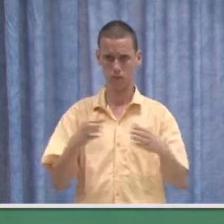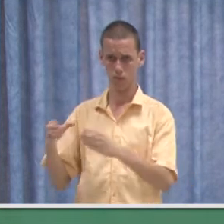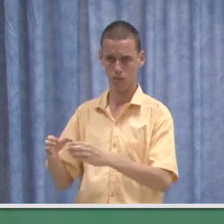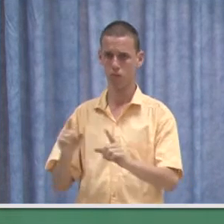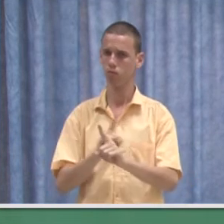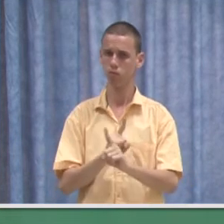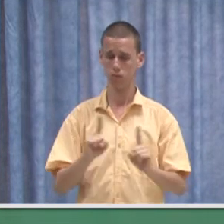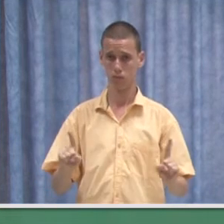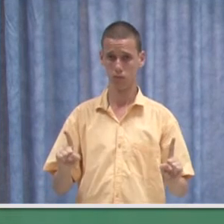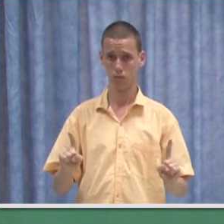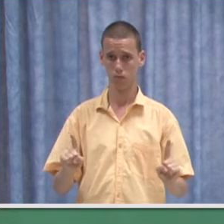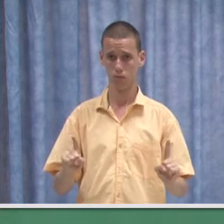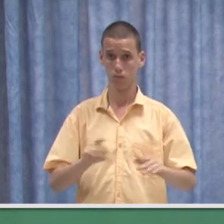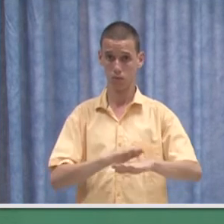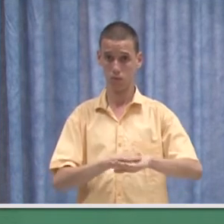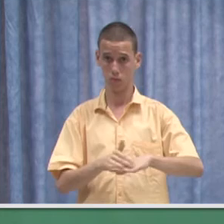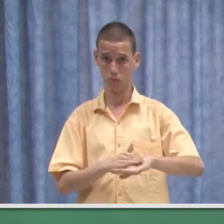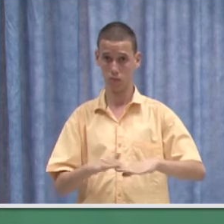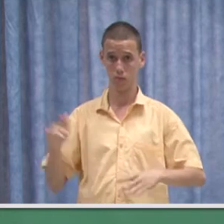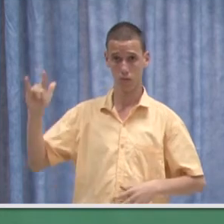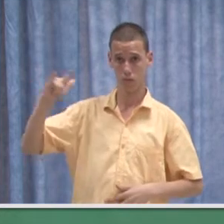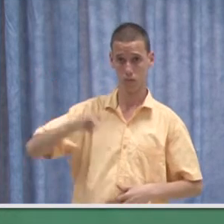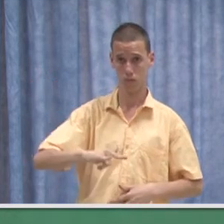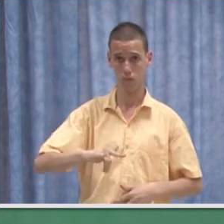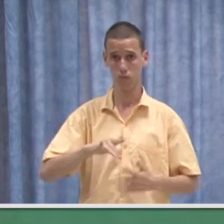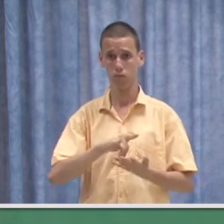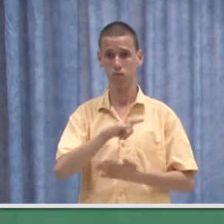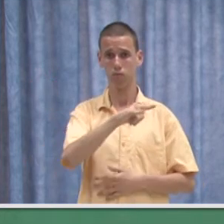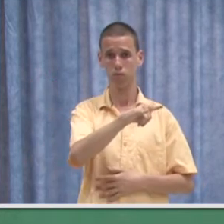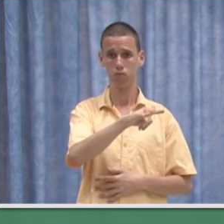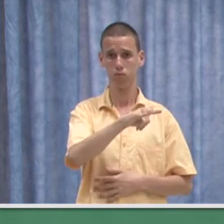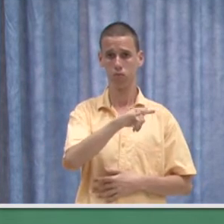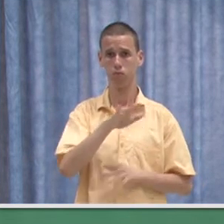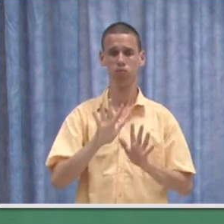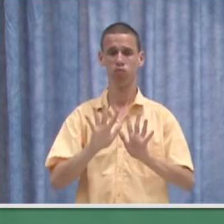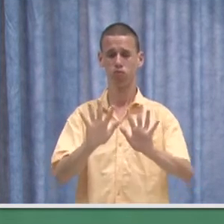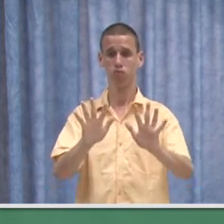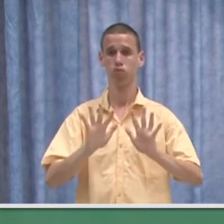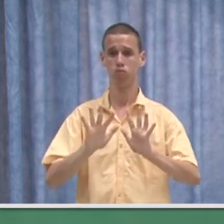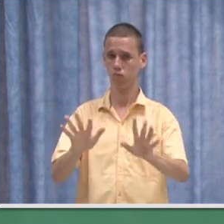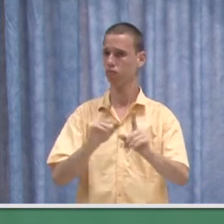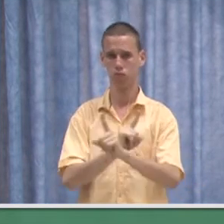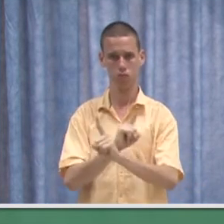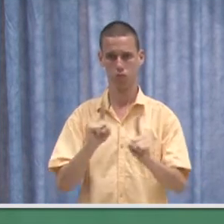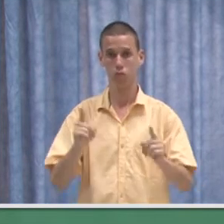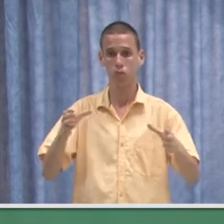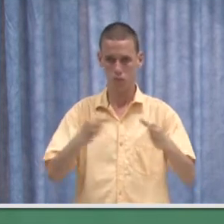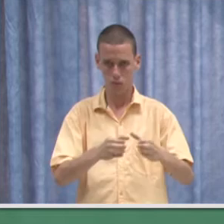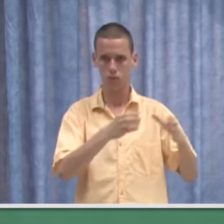des approches Hilton Silhouette. Nous ne sommes pas sûrs dans quel endroit ça va nous